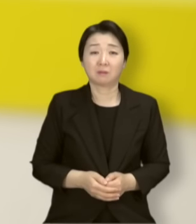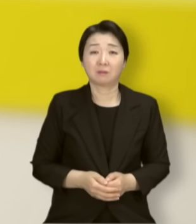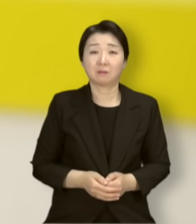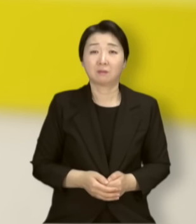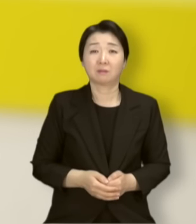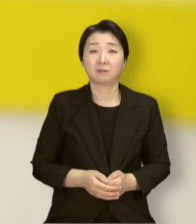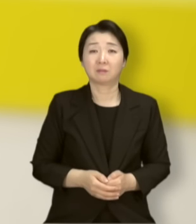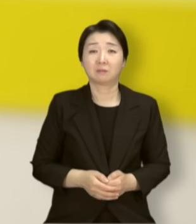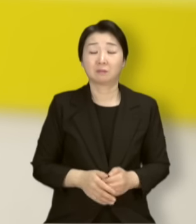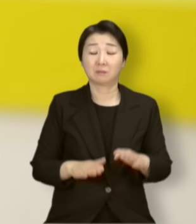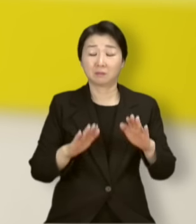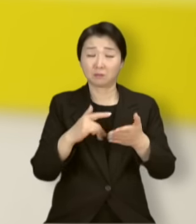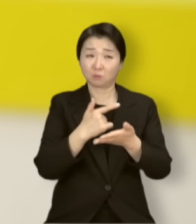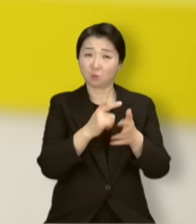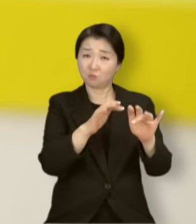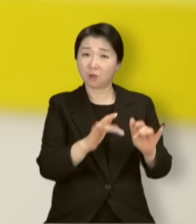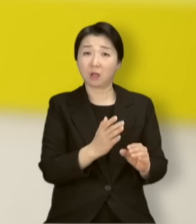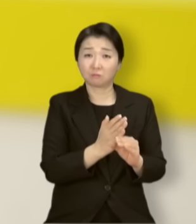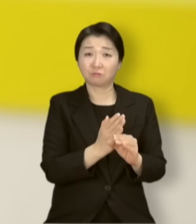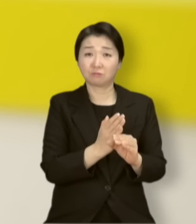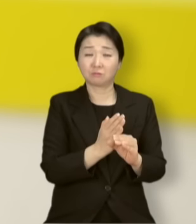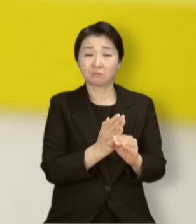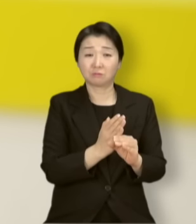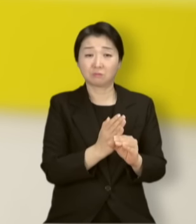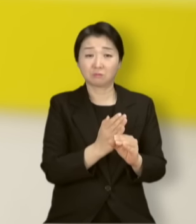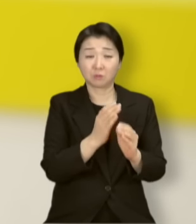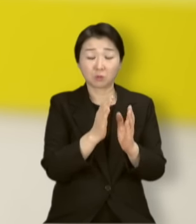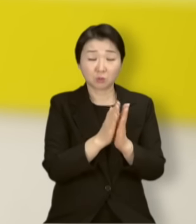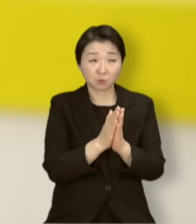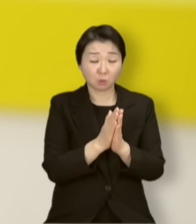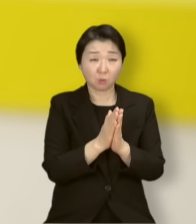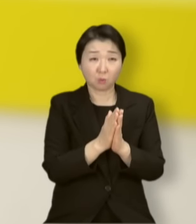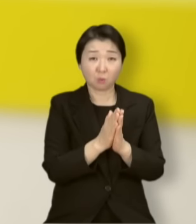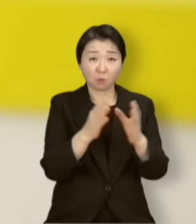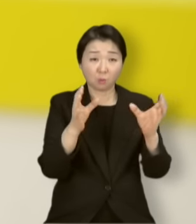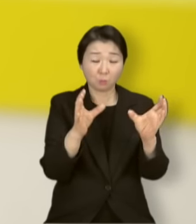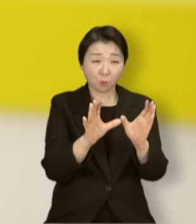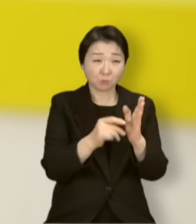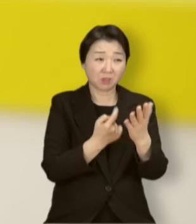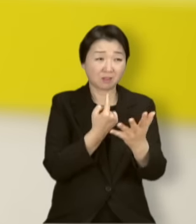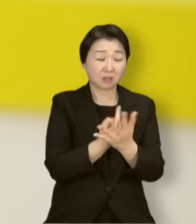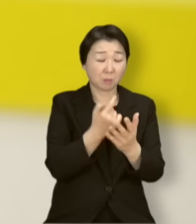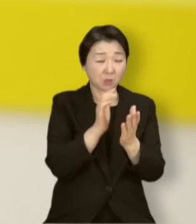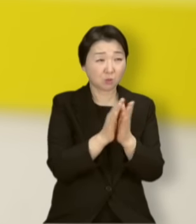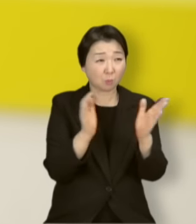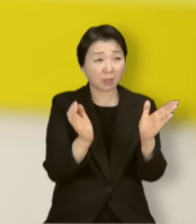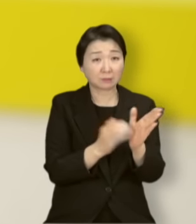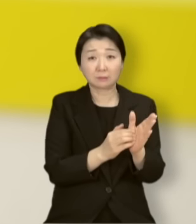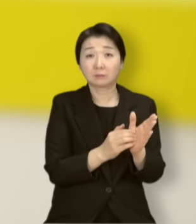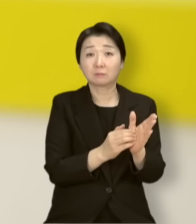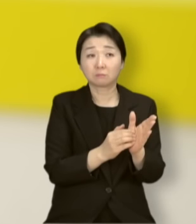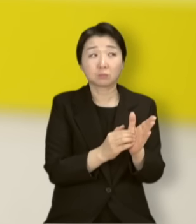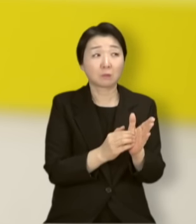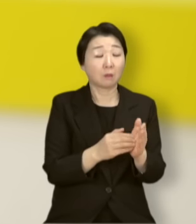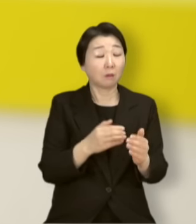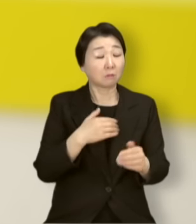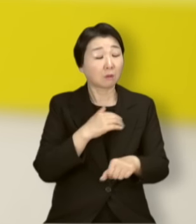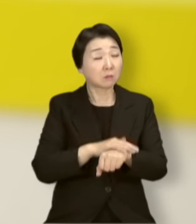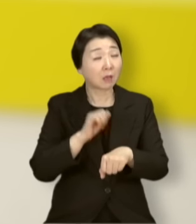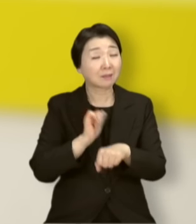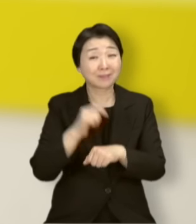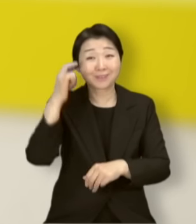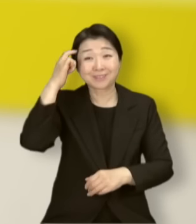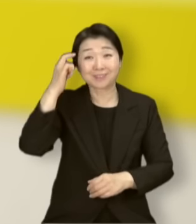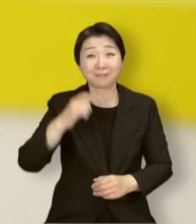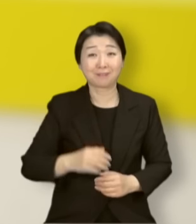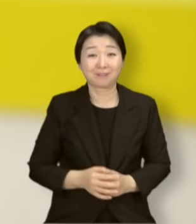지금 한참 네. 논문을 쓰고 있는데 네. 기도에 와서 같이 기도만 하는 것도 이게 어딘가